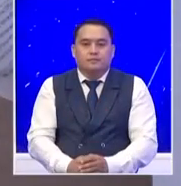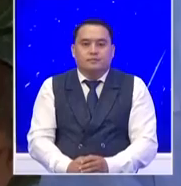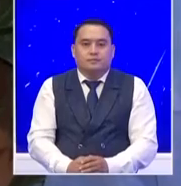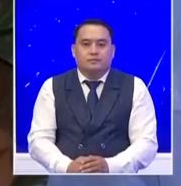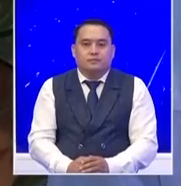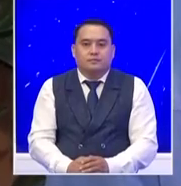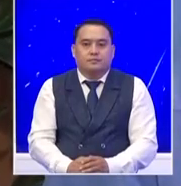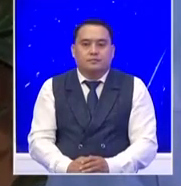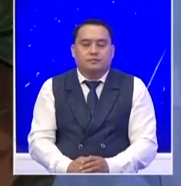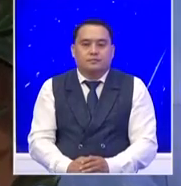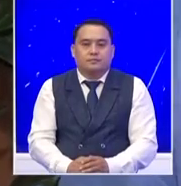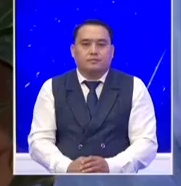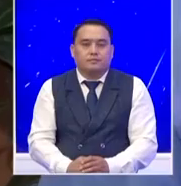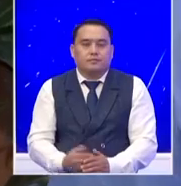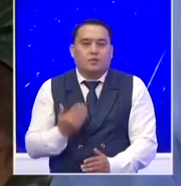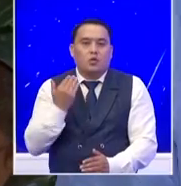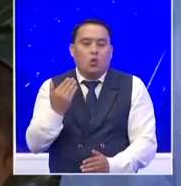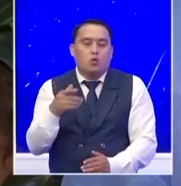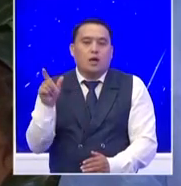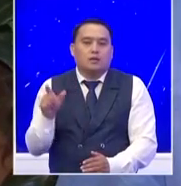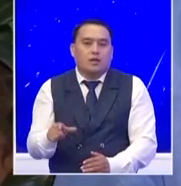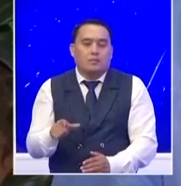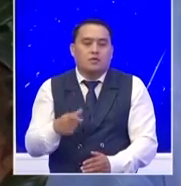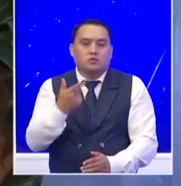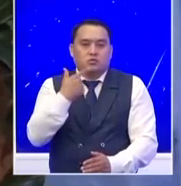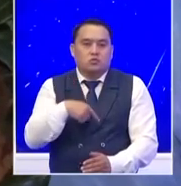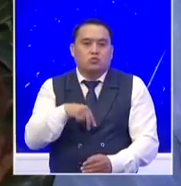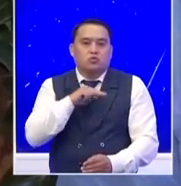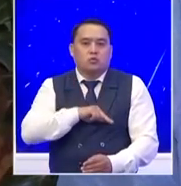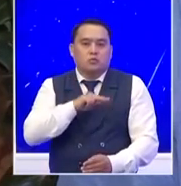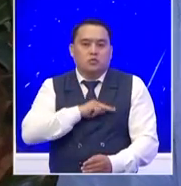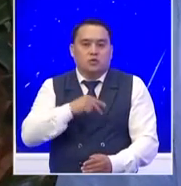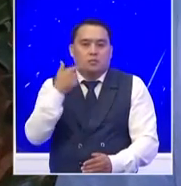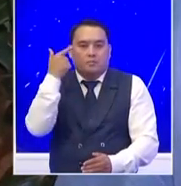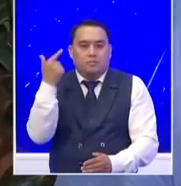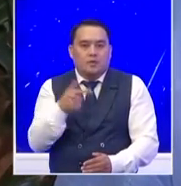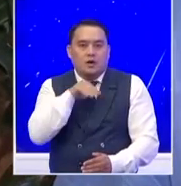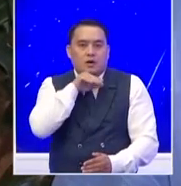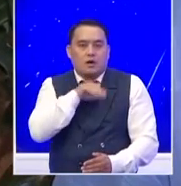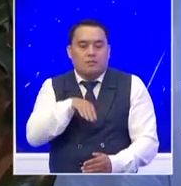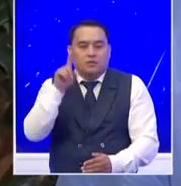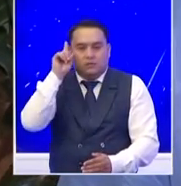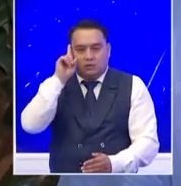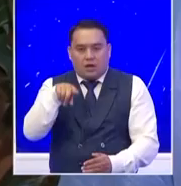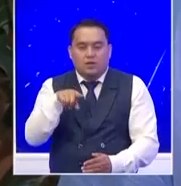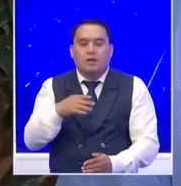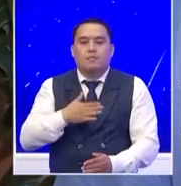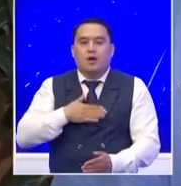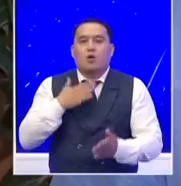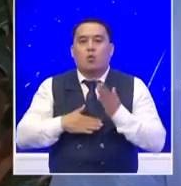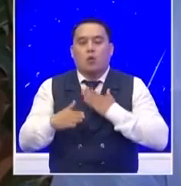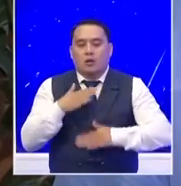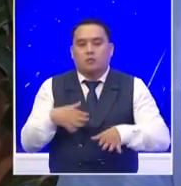біледі. Ол кісі өте өз жұмысына берілген адам. Өз жұмысын өте жақсы біледі. Мен өте